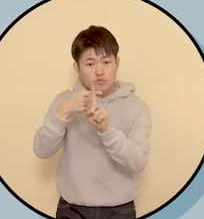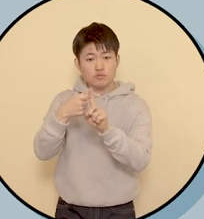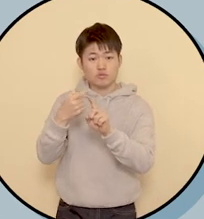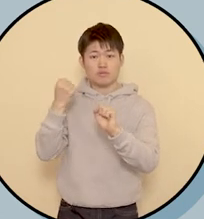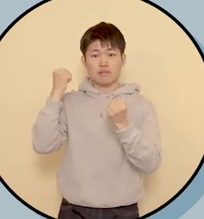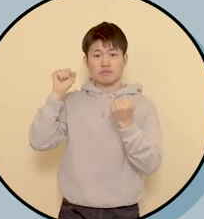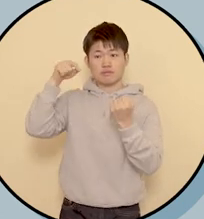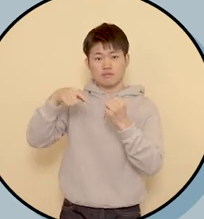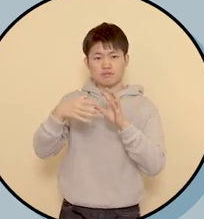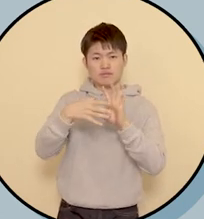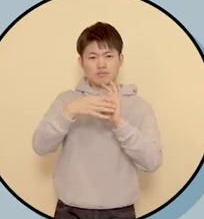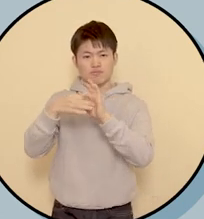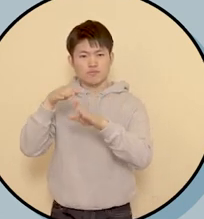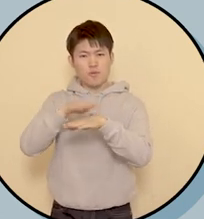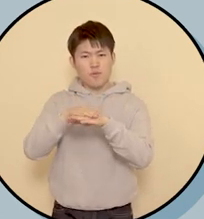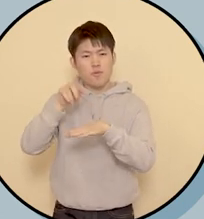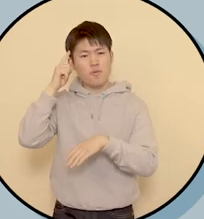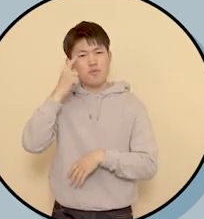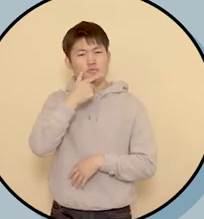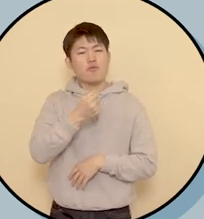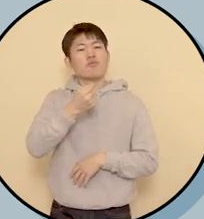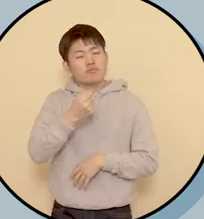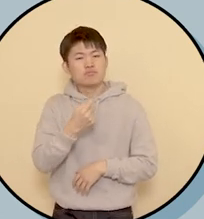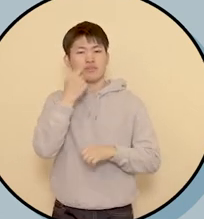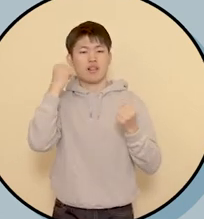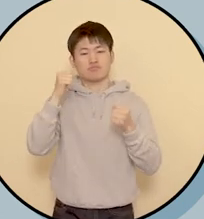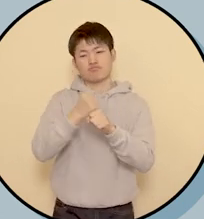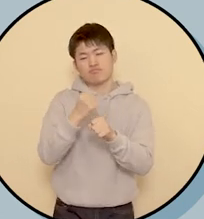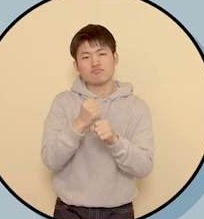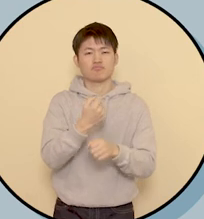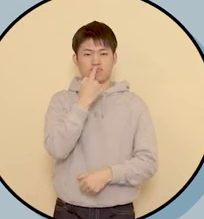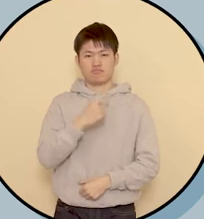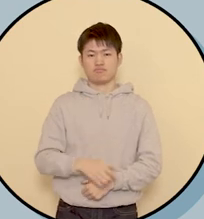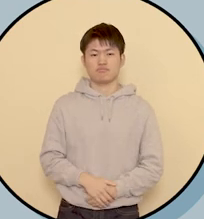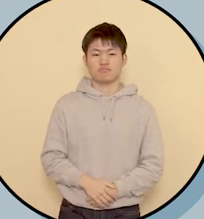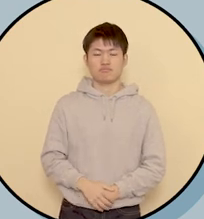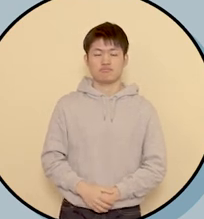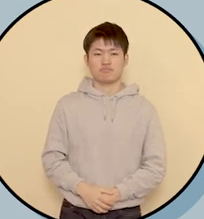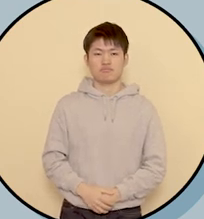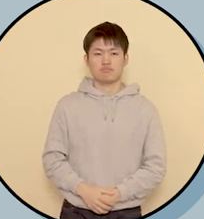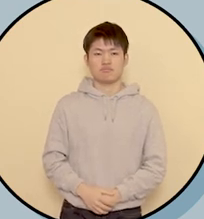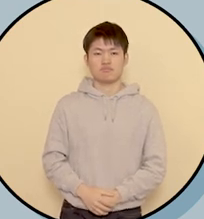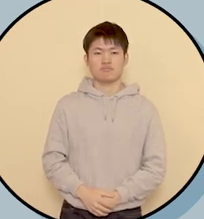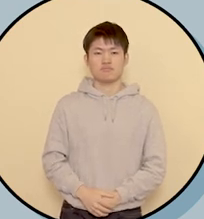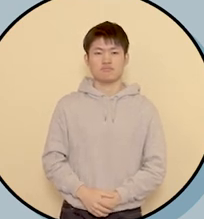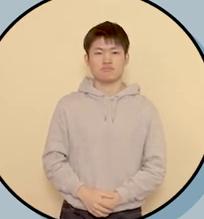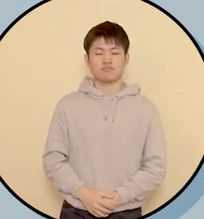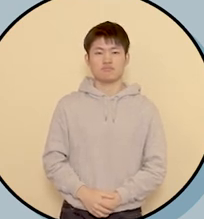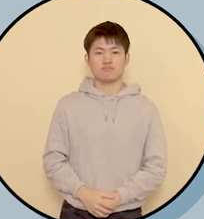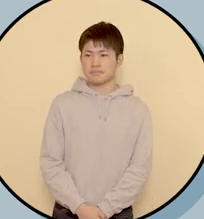るために演劇をどうやれるかなっていうのを考えたいからやってるような感じもあります